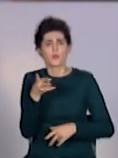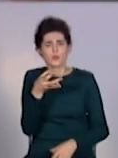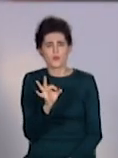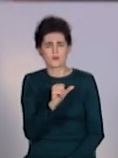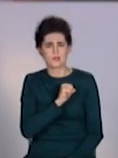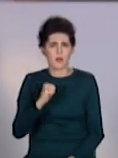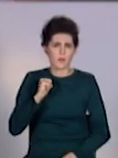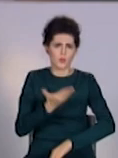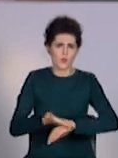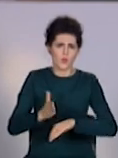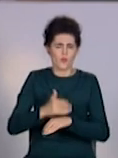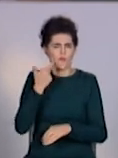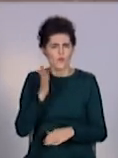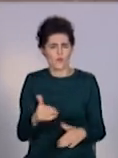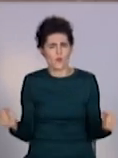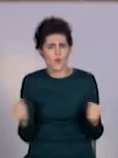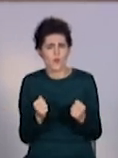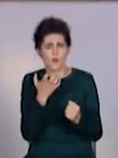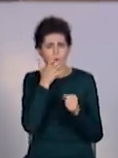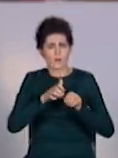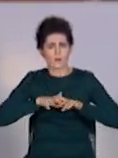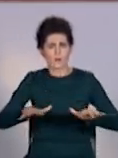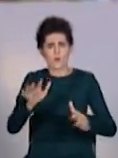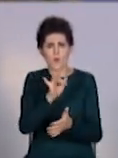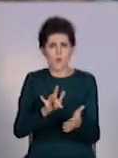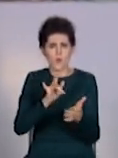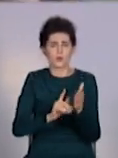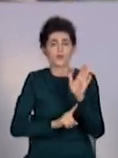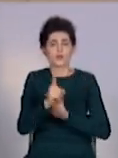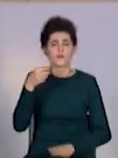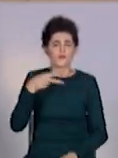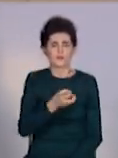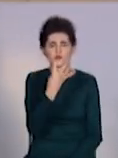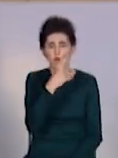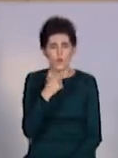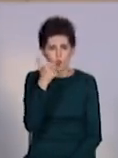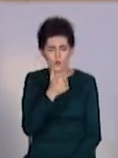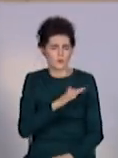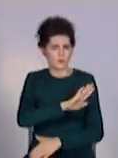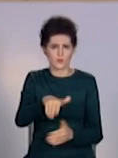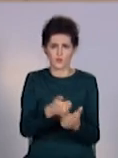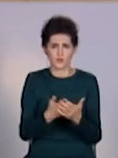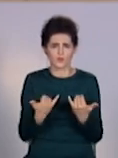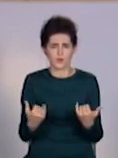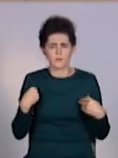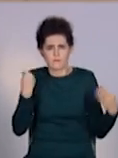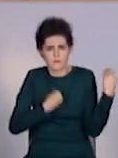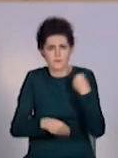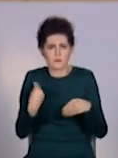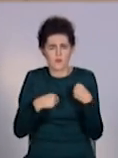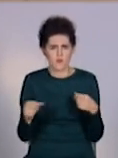– витримати холод. У місті немає опалення від початку війни. Вот это так я и сплю. И чтоб мне